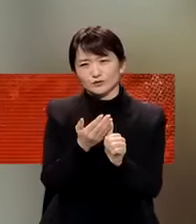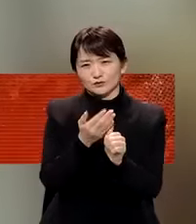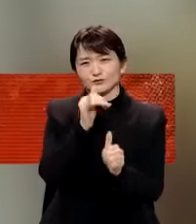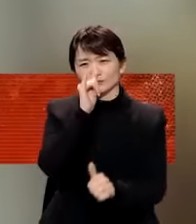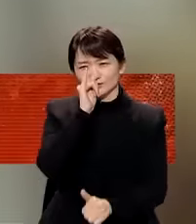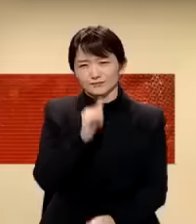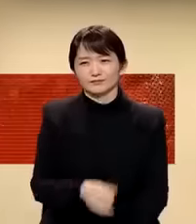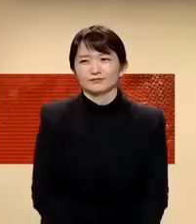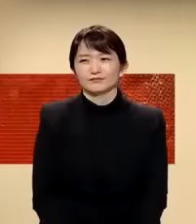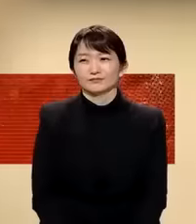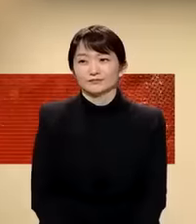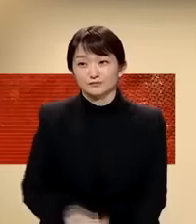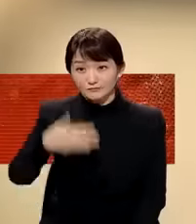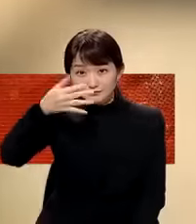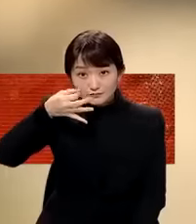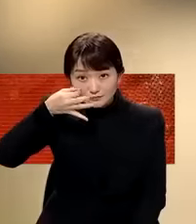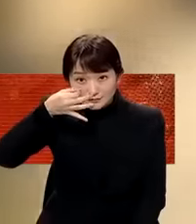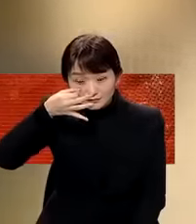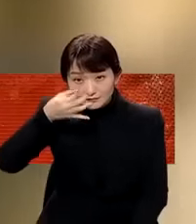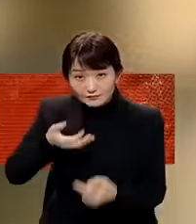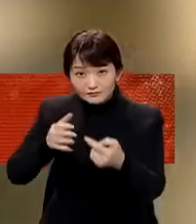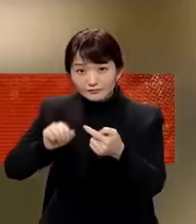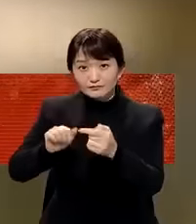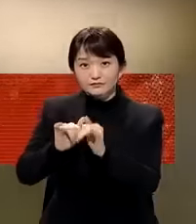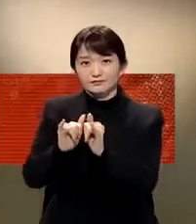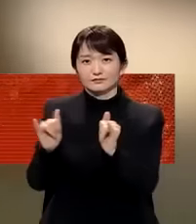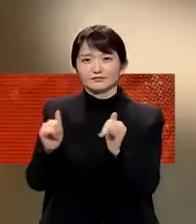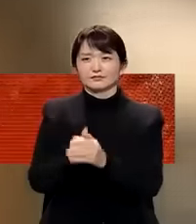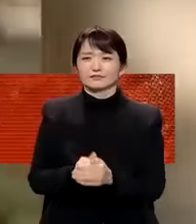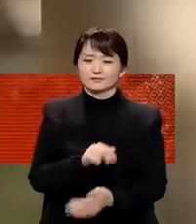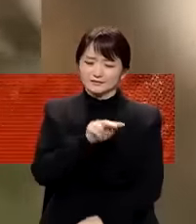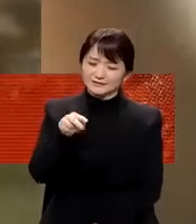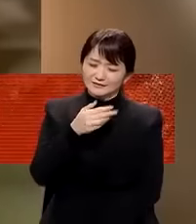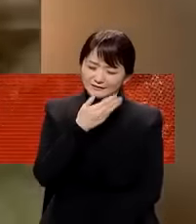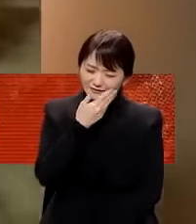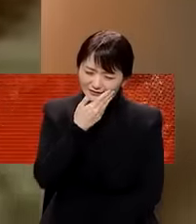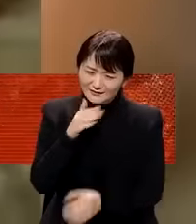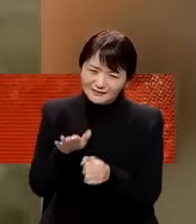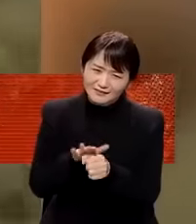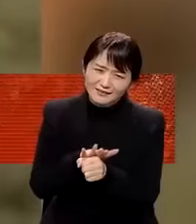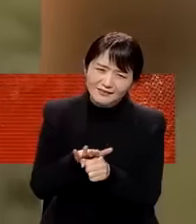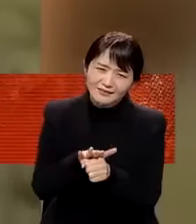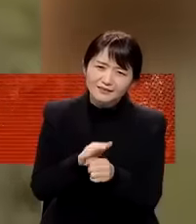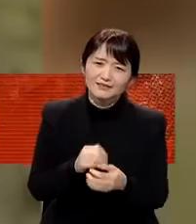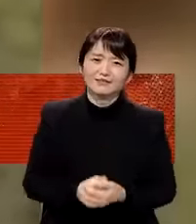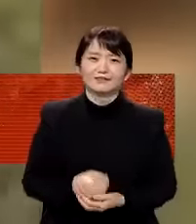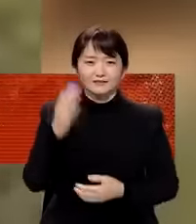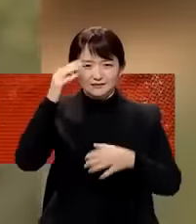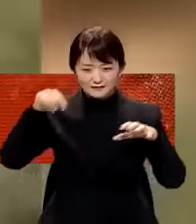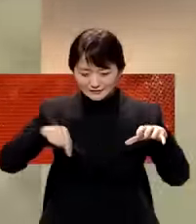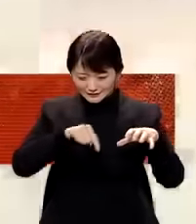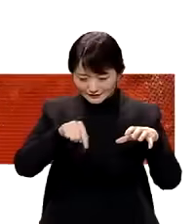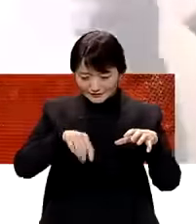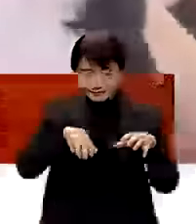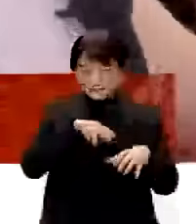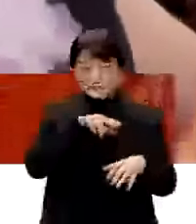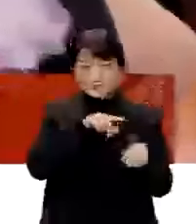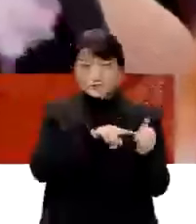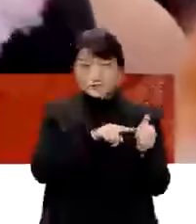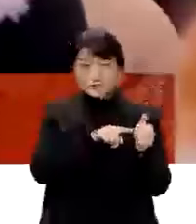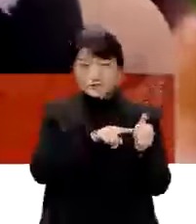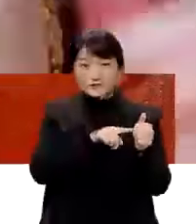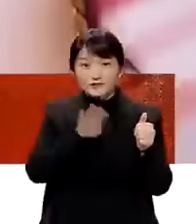아이 영상을 본 1억명의 누리꾼들 그저 귀엽다 사랑스럽다 난리가났습니다 국내에선이 카피 바라가